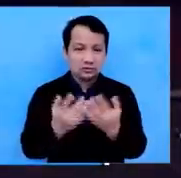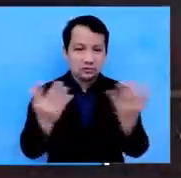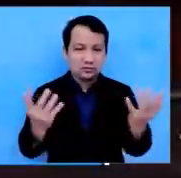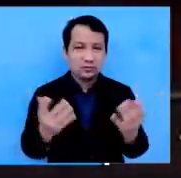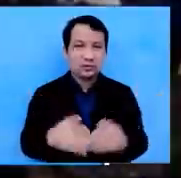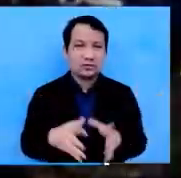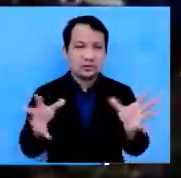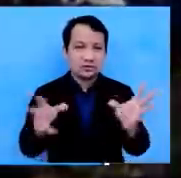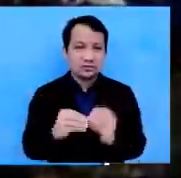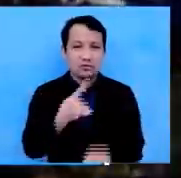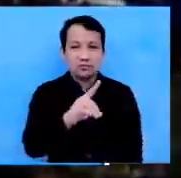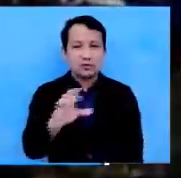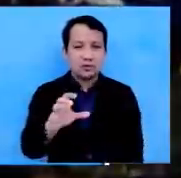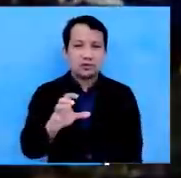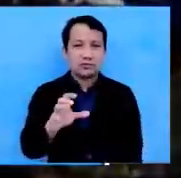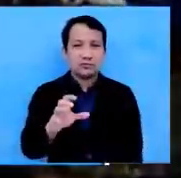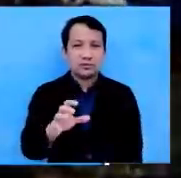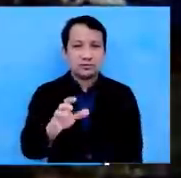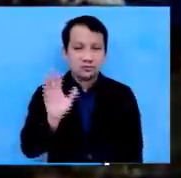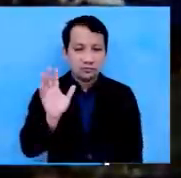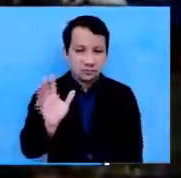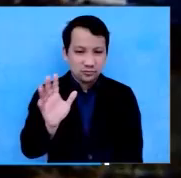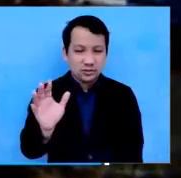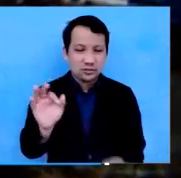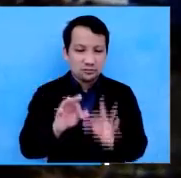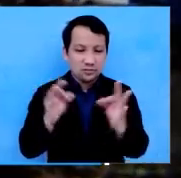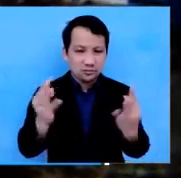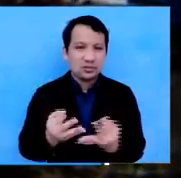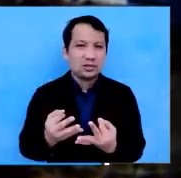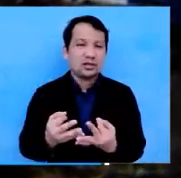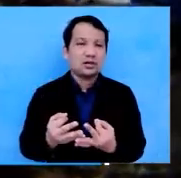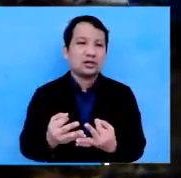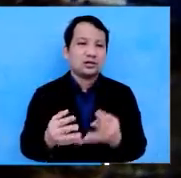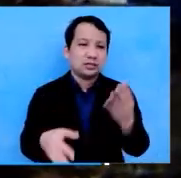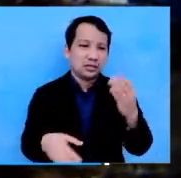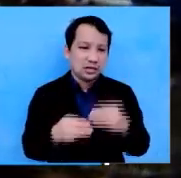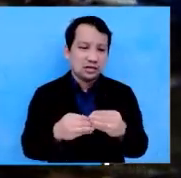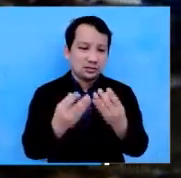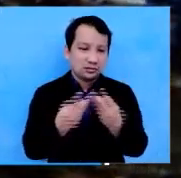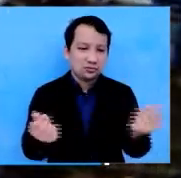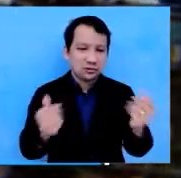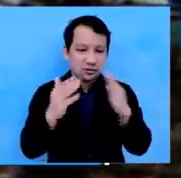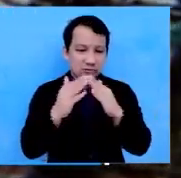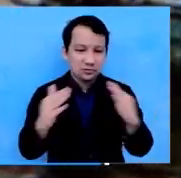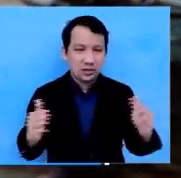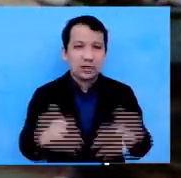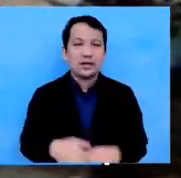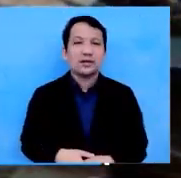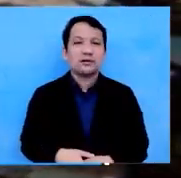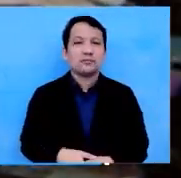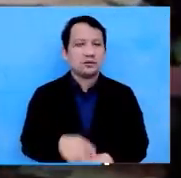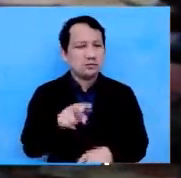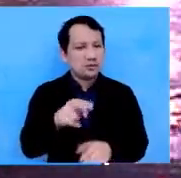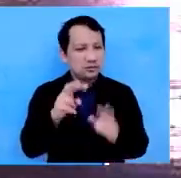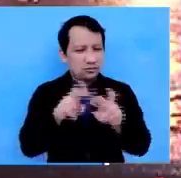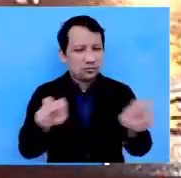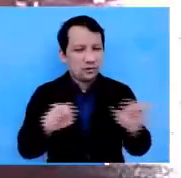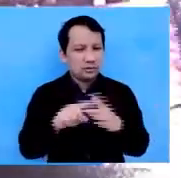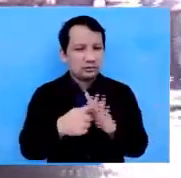sa 150 pamilya ang nawalan ng bahay. Patuloy pang iniimbestigahan ang sanhi ng sunog.